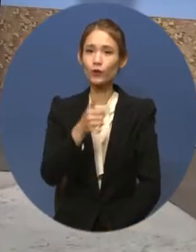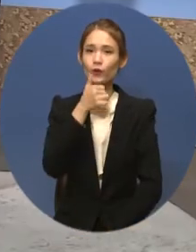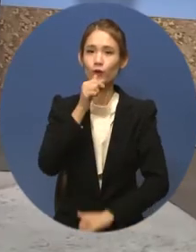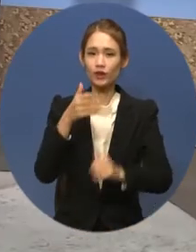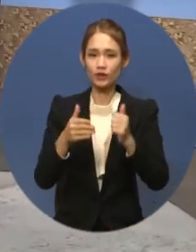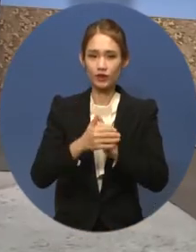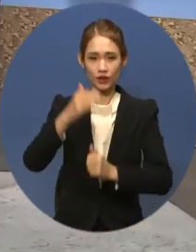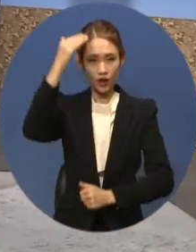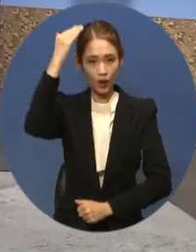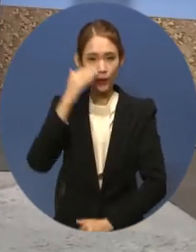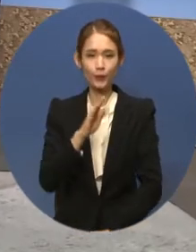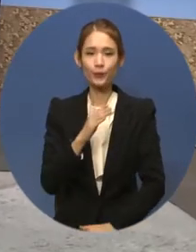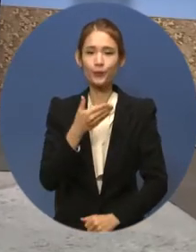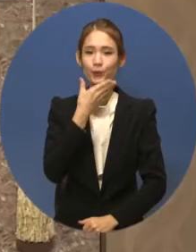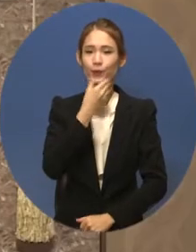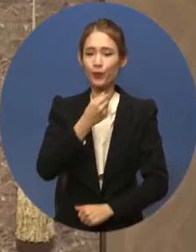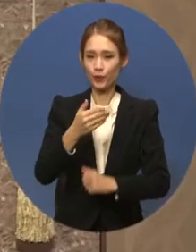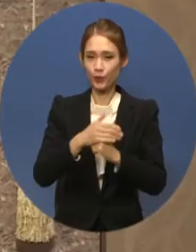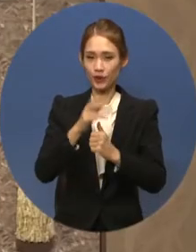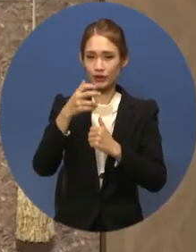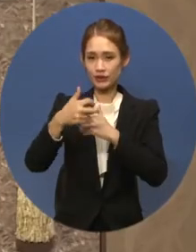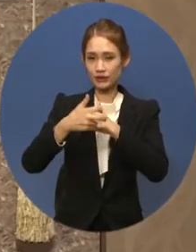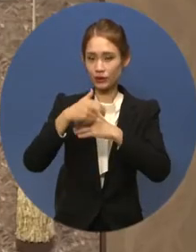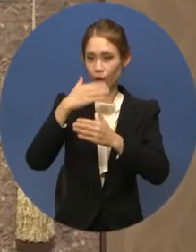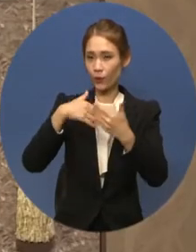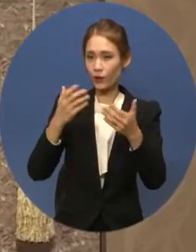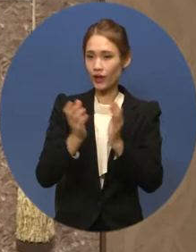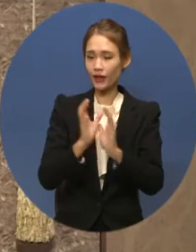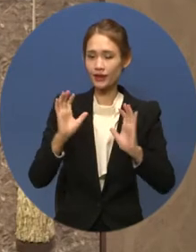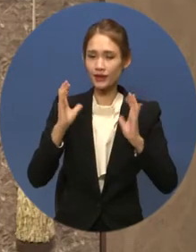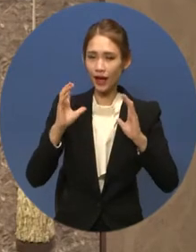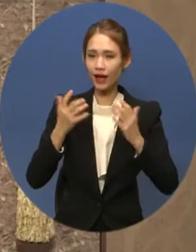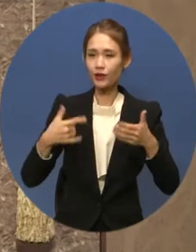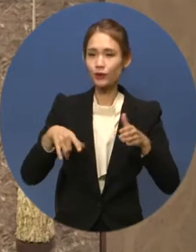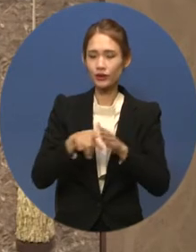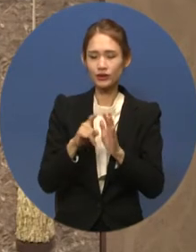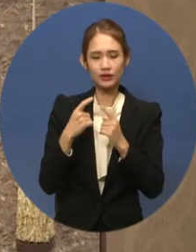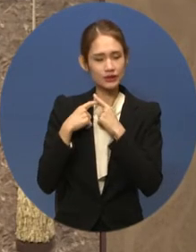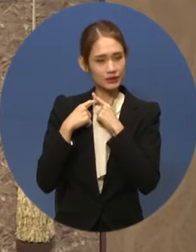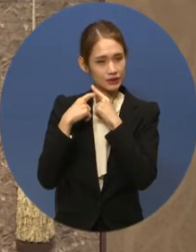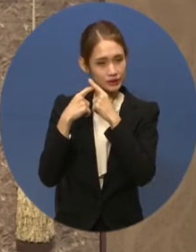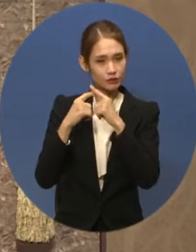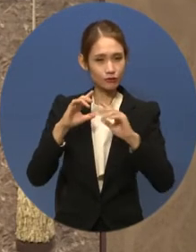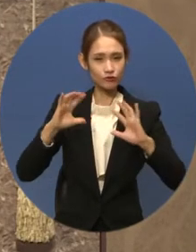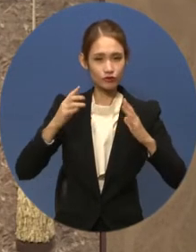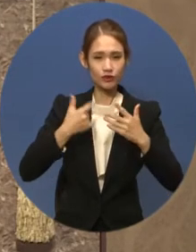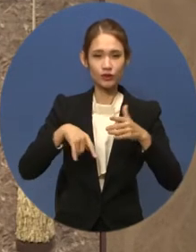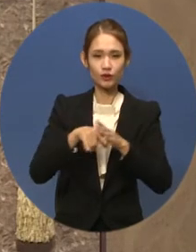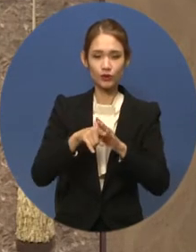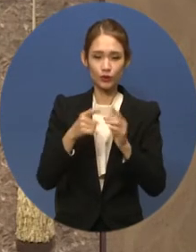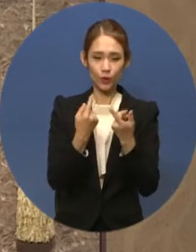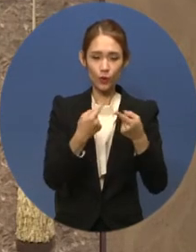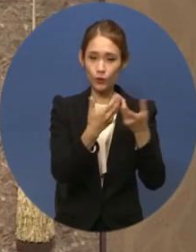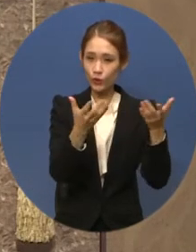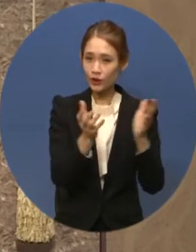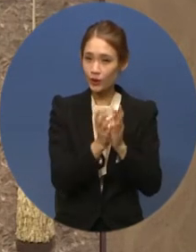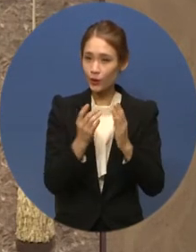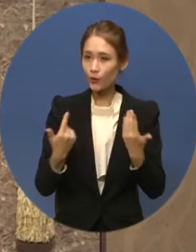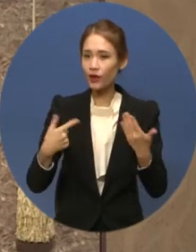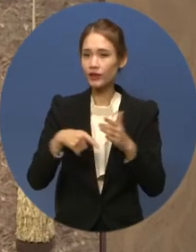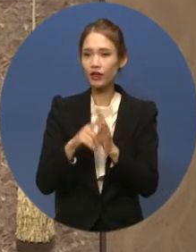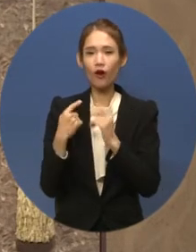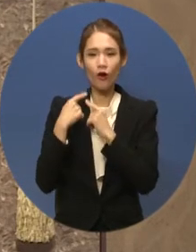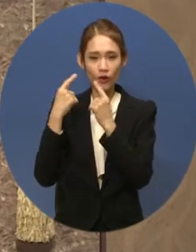한국보훈복지의료공단 은 예 나라를 위해서 희생하신 또 국가를 위해서 공동체를 위해서 헌신 하신 우리